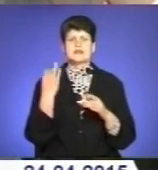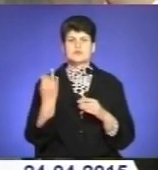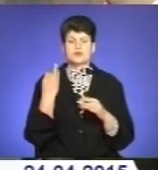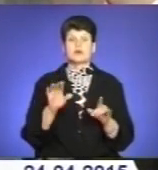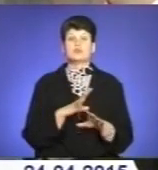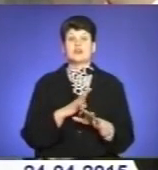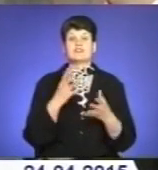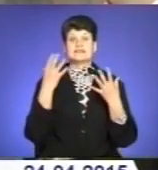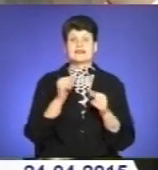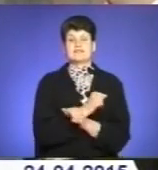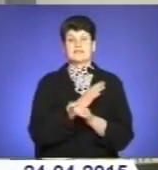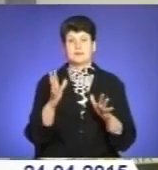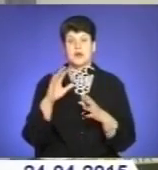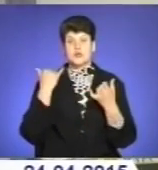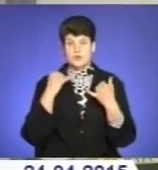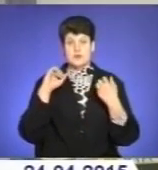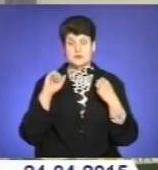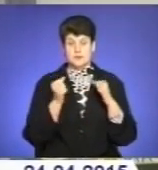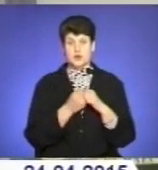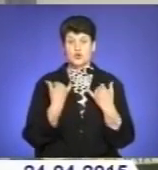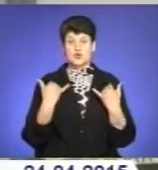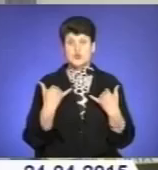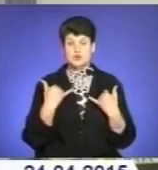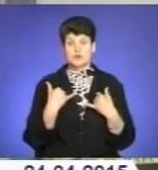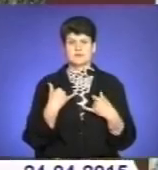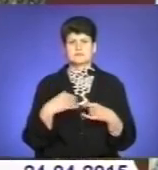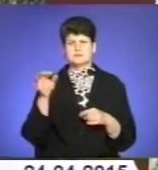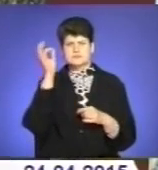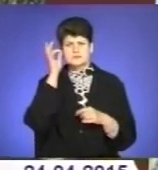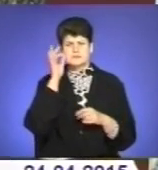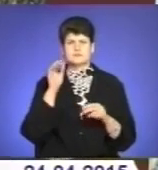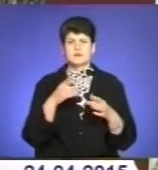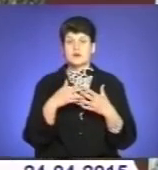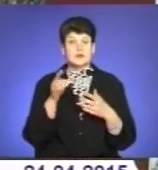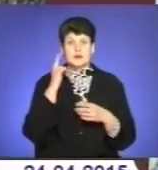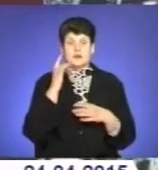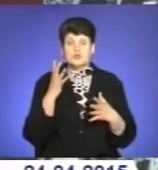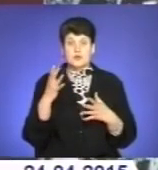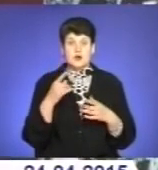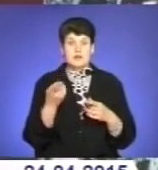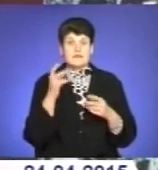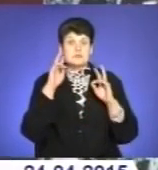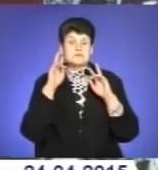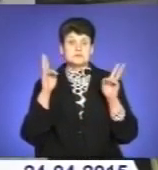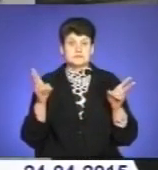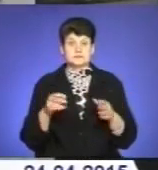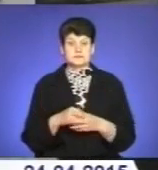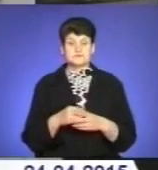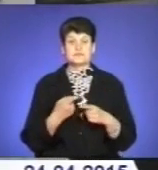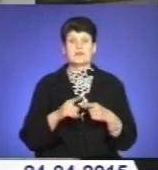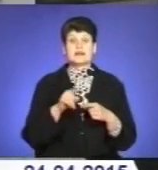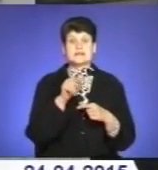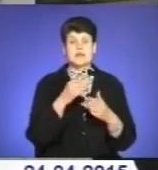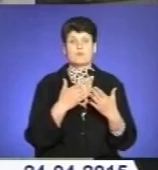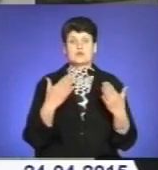вона запам'ятала з їм особливо, адже таких емоцій і відвертих спогадів вони ще не чули, а про деякі навіть не здогадувались. Цей музей, на